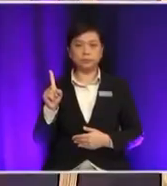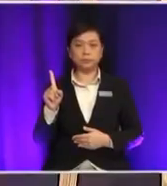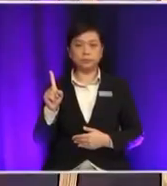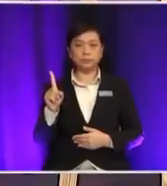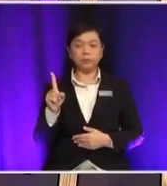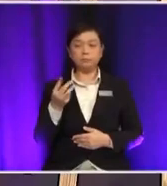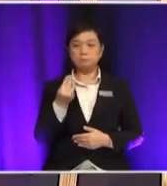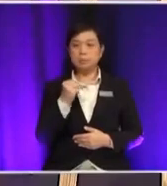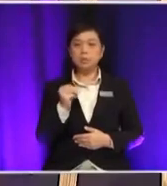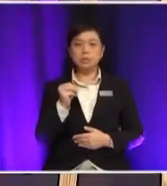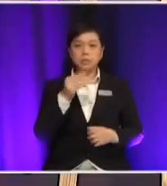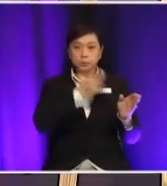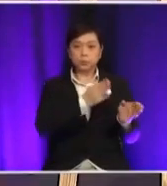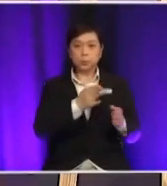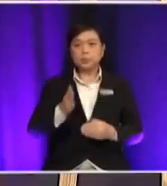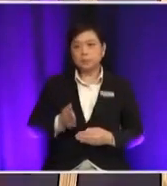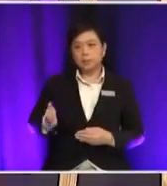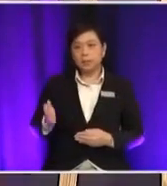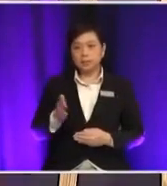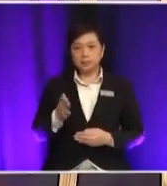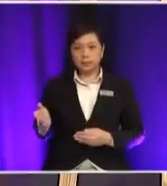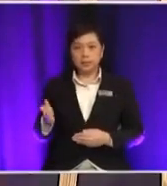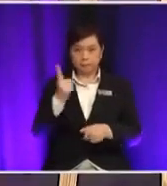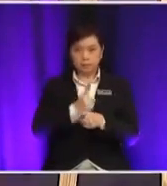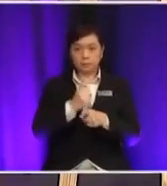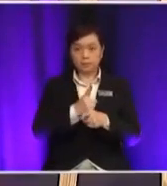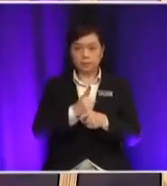bersebelahan Kromosom homolog betul betul